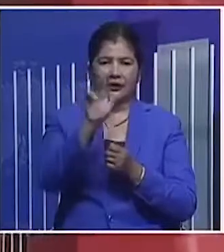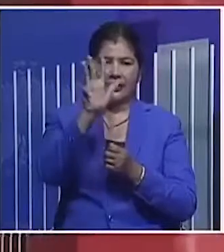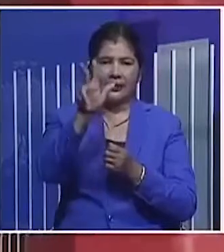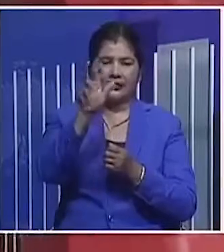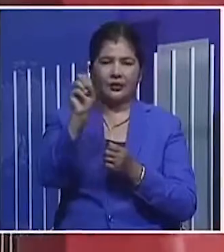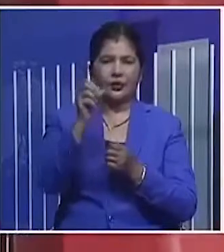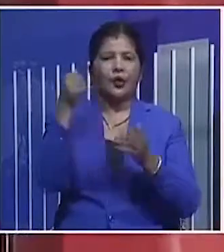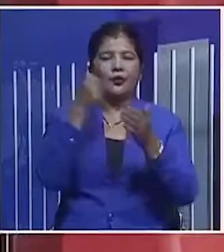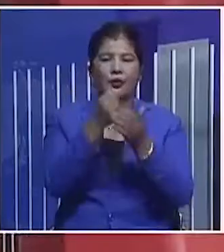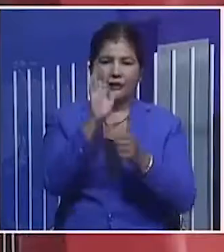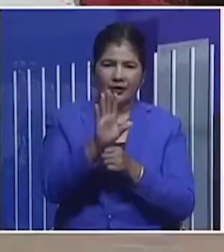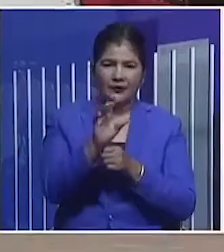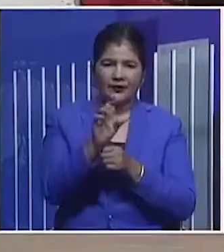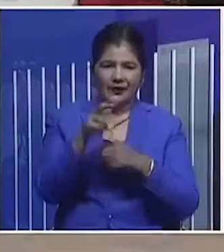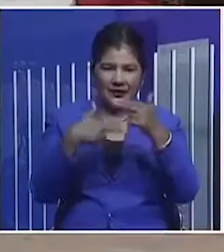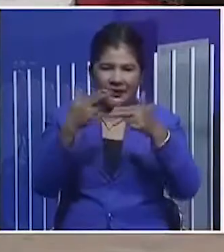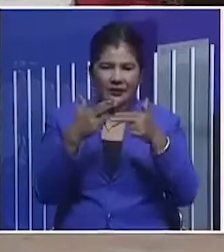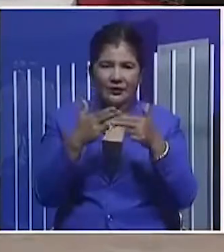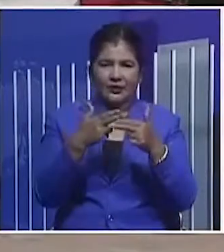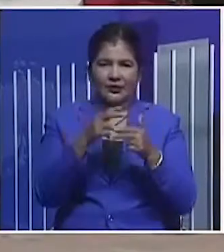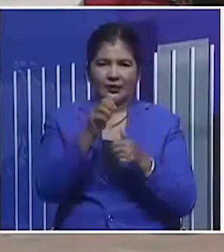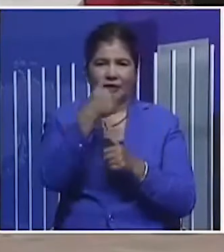55.80% पुगेको छ, जसमा चालूतर्फ